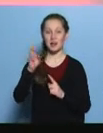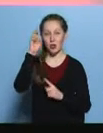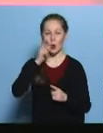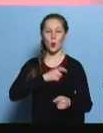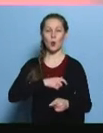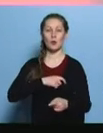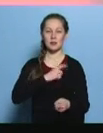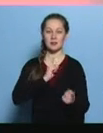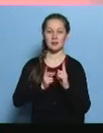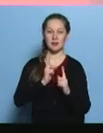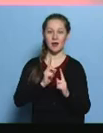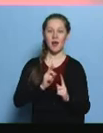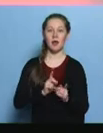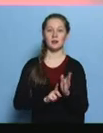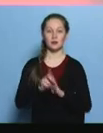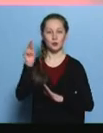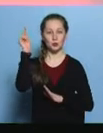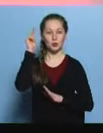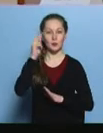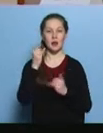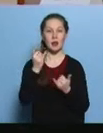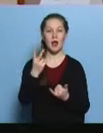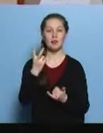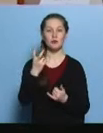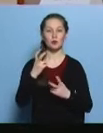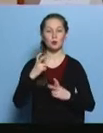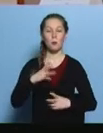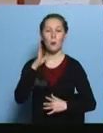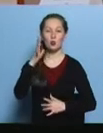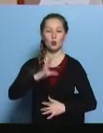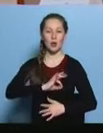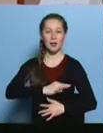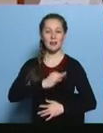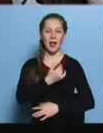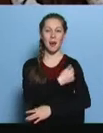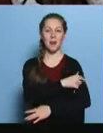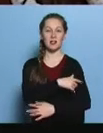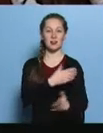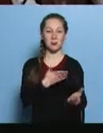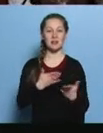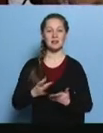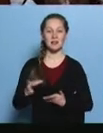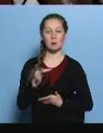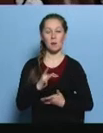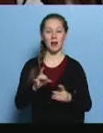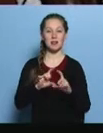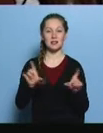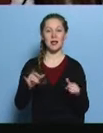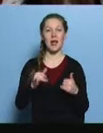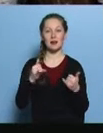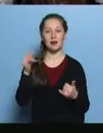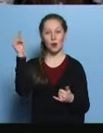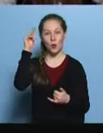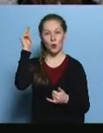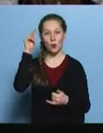учебной аудиторией для 200 ижевских студентов. Будущих юристов и медиков пригласили в республиканский парламент на урок